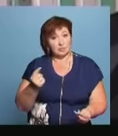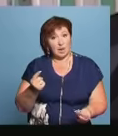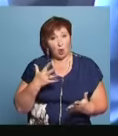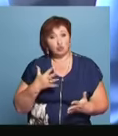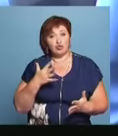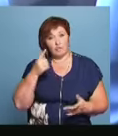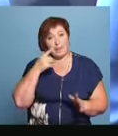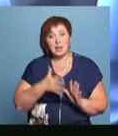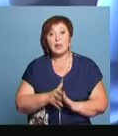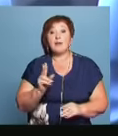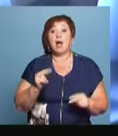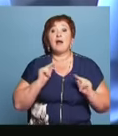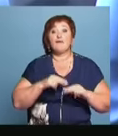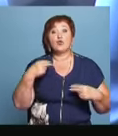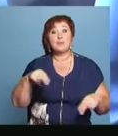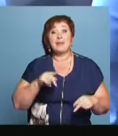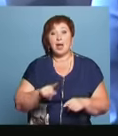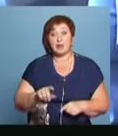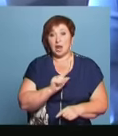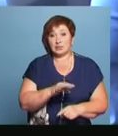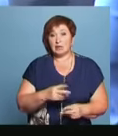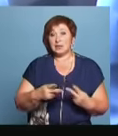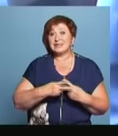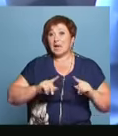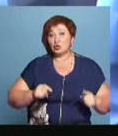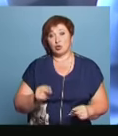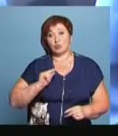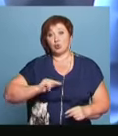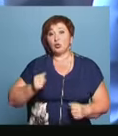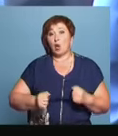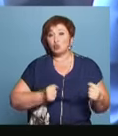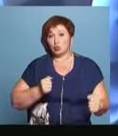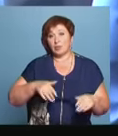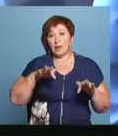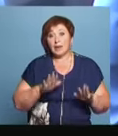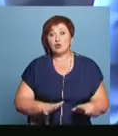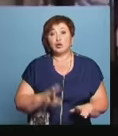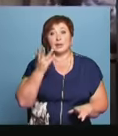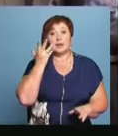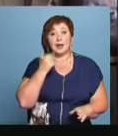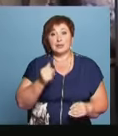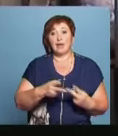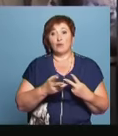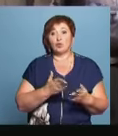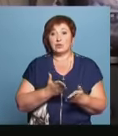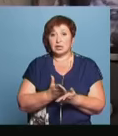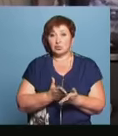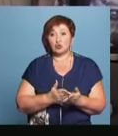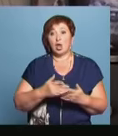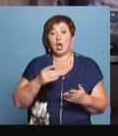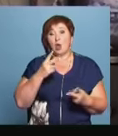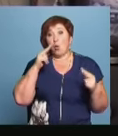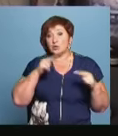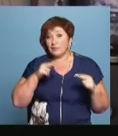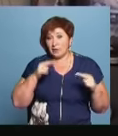понятно. Как воспитатель, Азат занимается с осужденными трудоустройством, решает, когда его подопечные заслужат длительное свидание